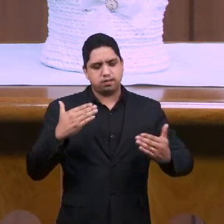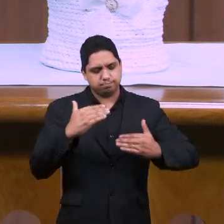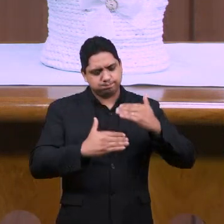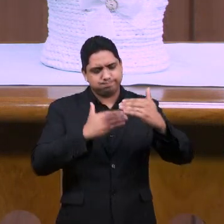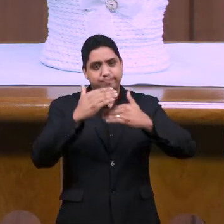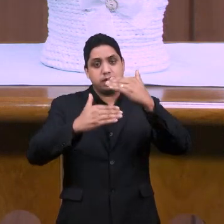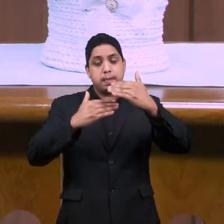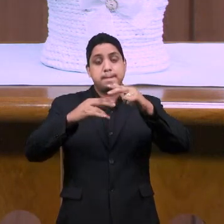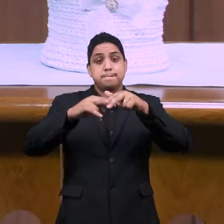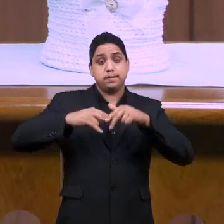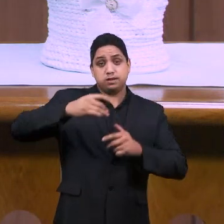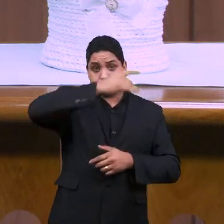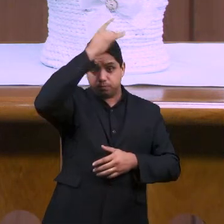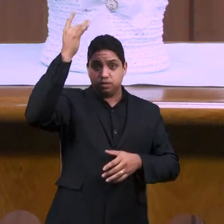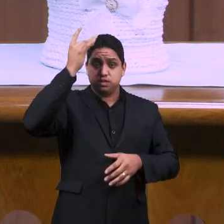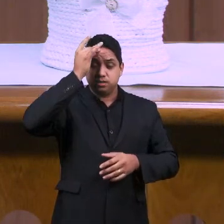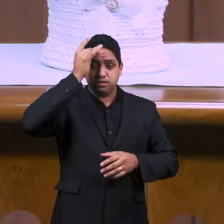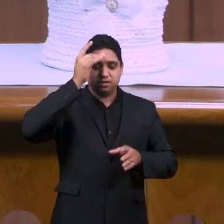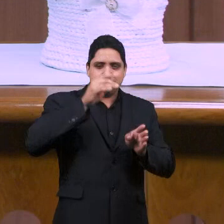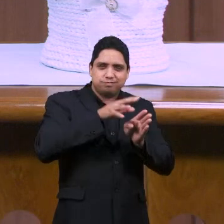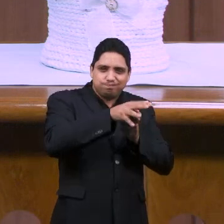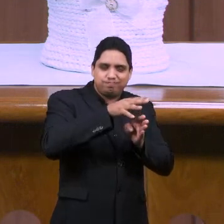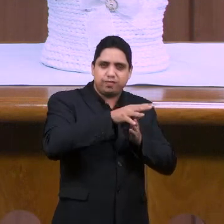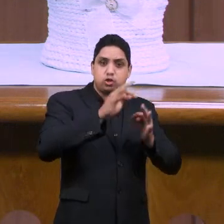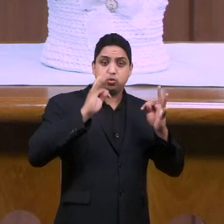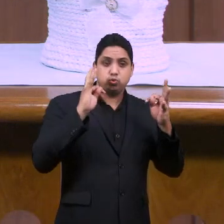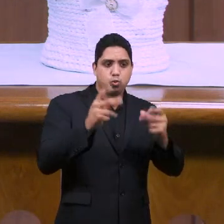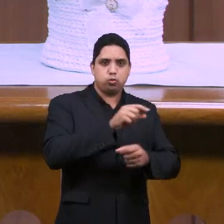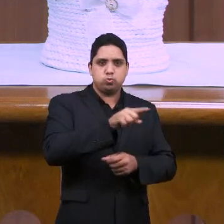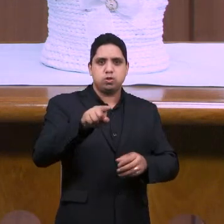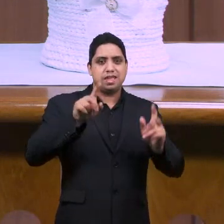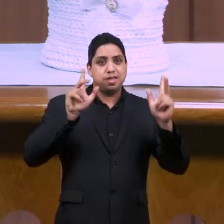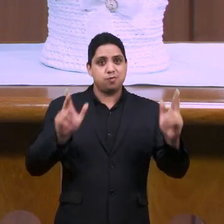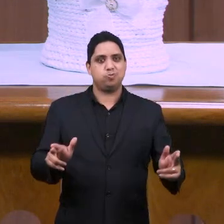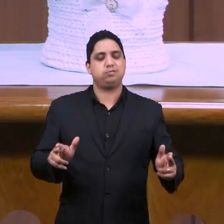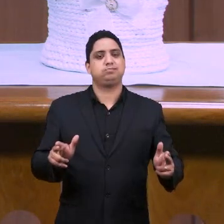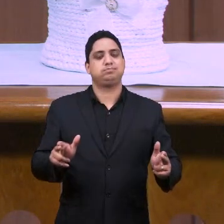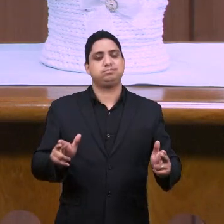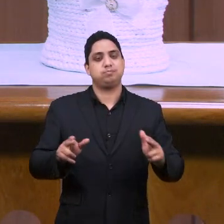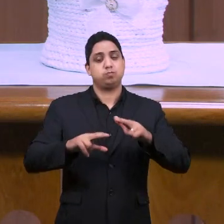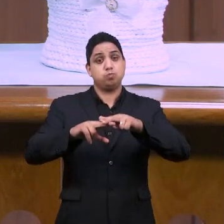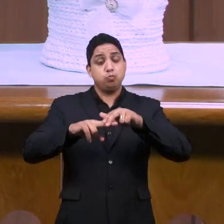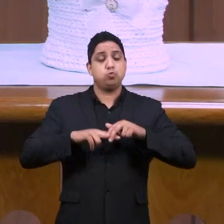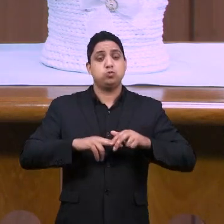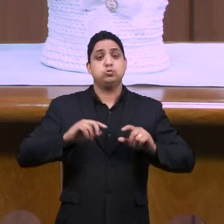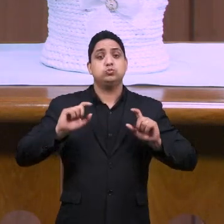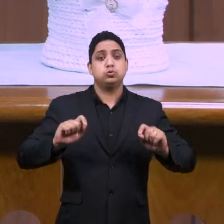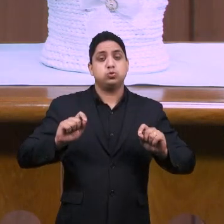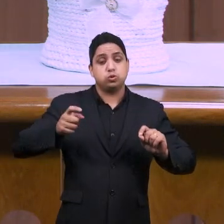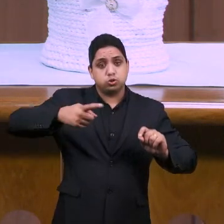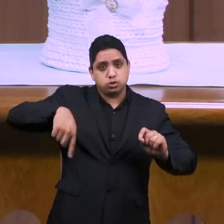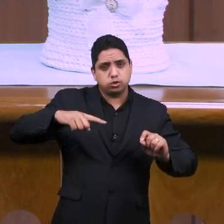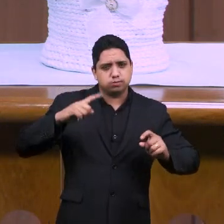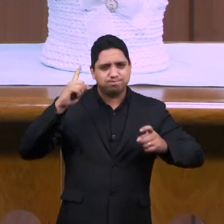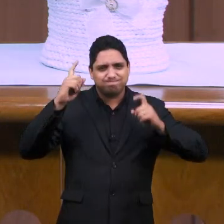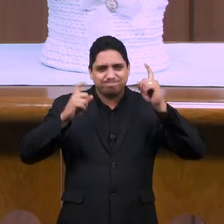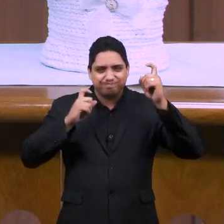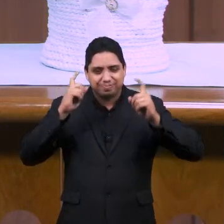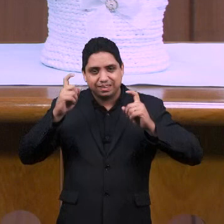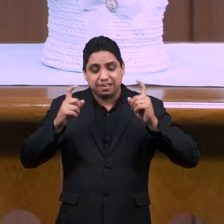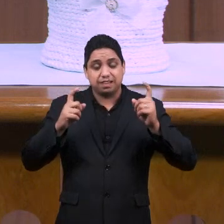édifié dans un même esprit. Donc, ce que le Saint-Esprit révèle, donc c'est pour cela